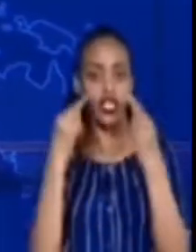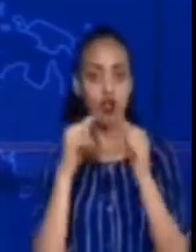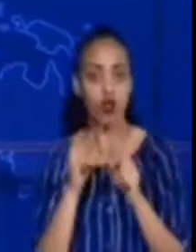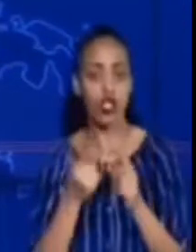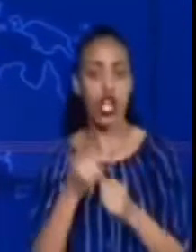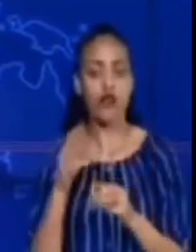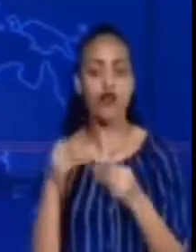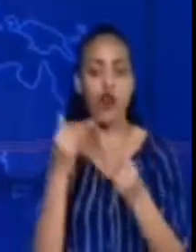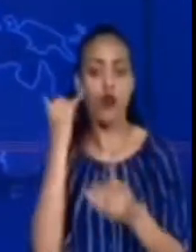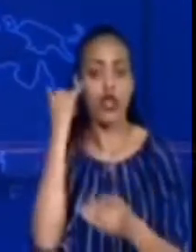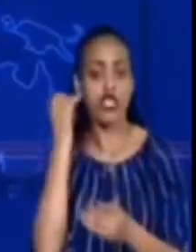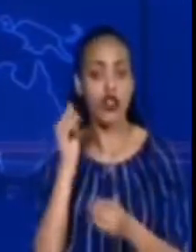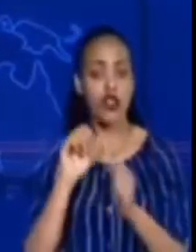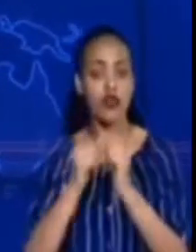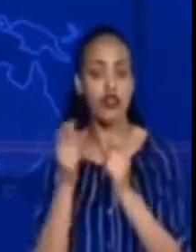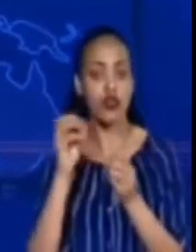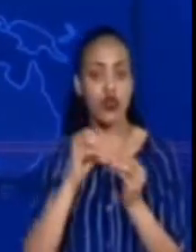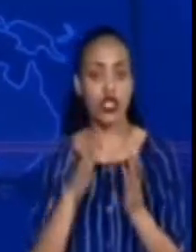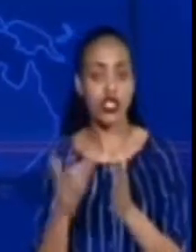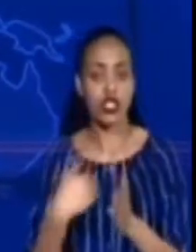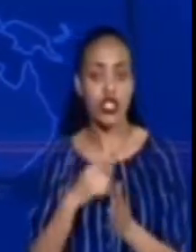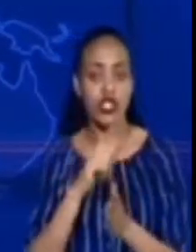ፈርቷልኩ ተንበቅብቋል ሰውየው